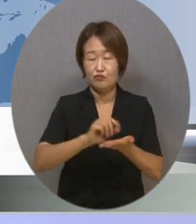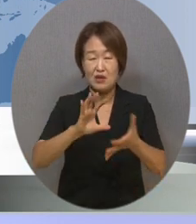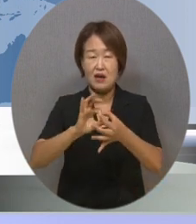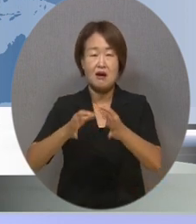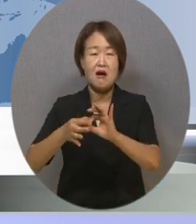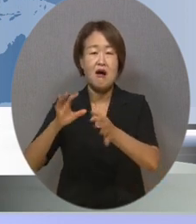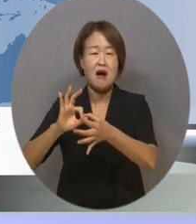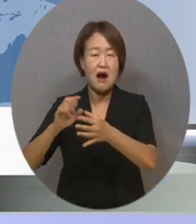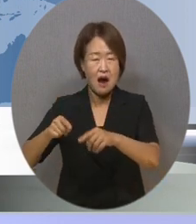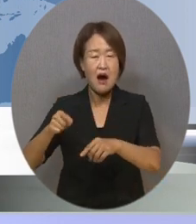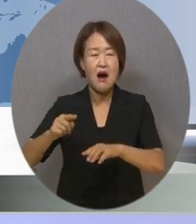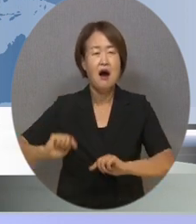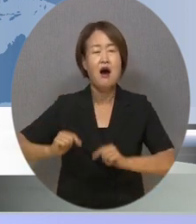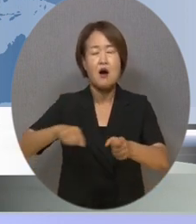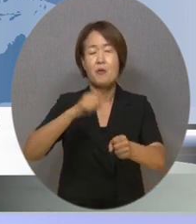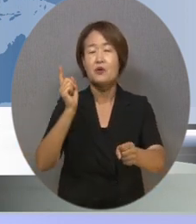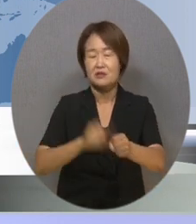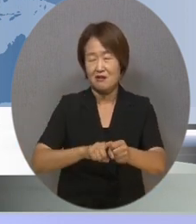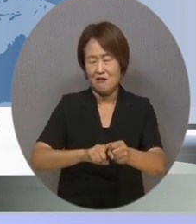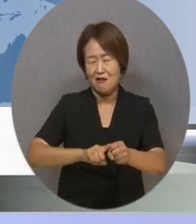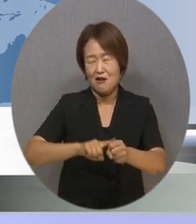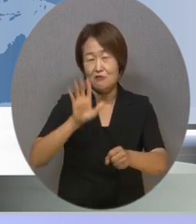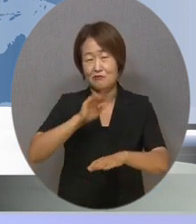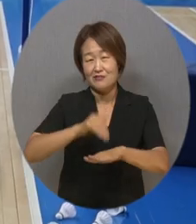국가대표 선수들의 훈련 현장을 담아왔습니다.